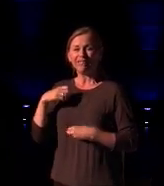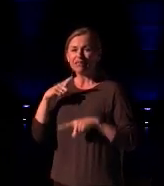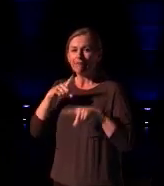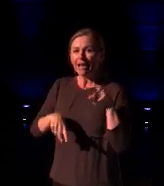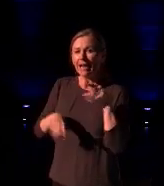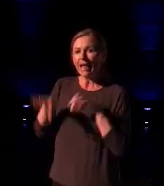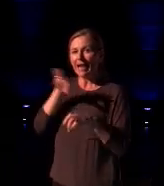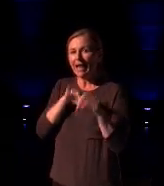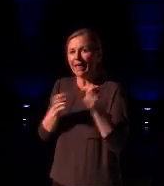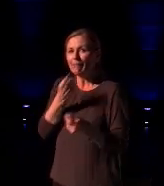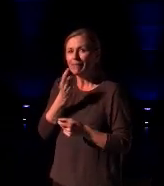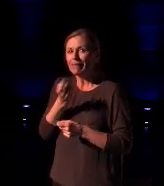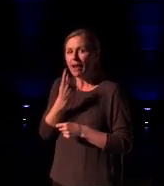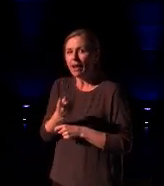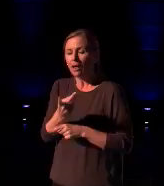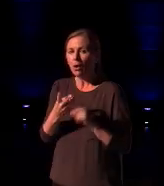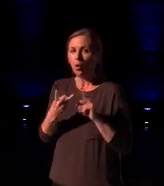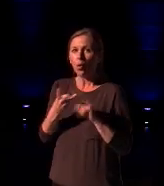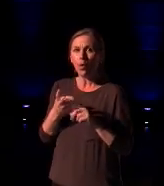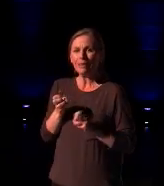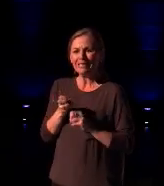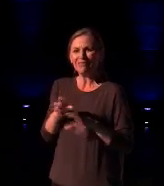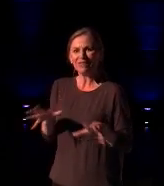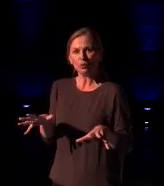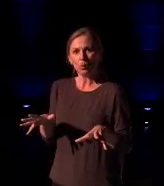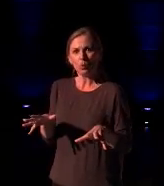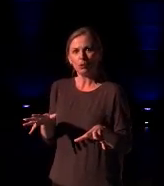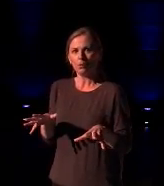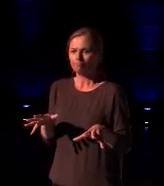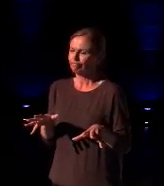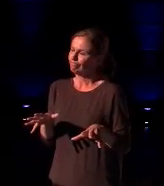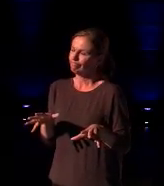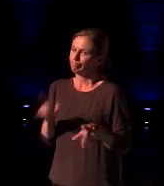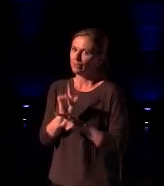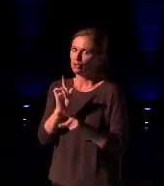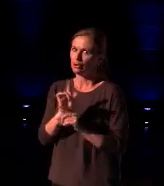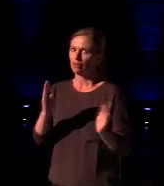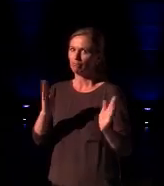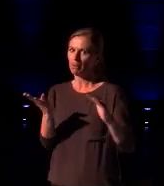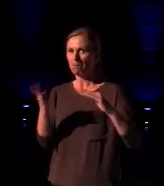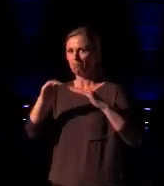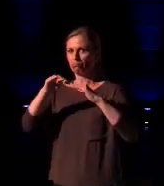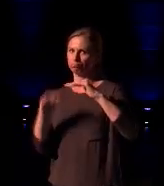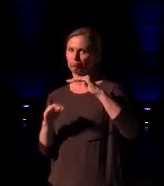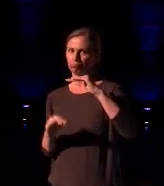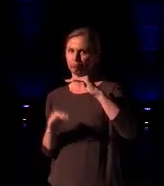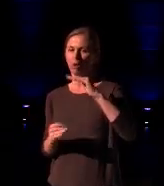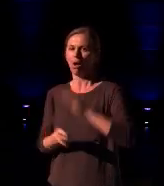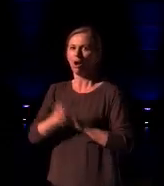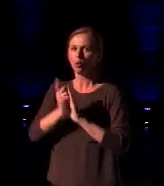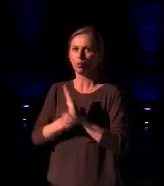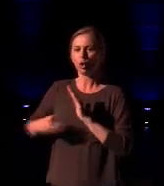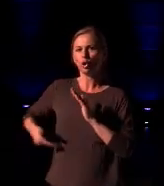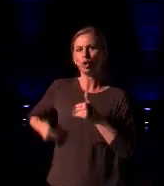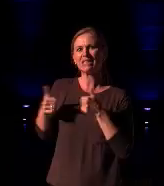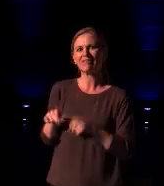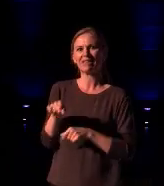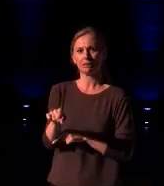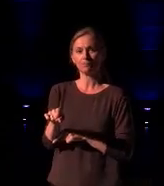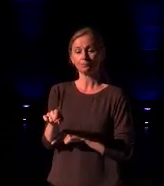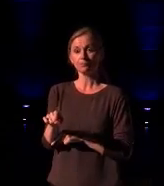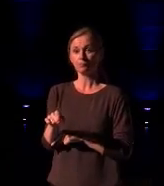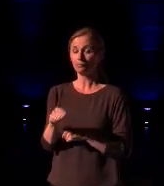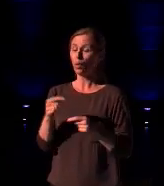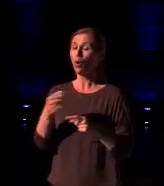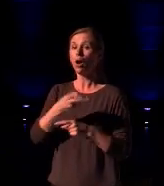feil legemiddel, en infeksjon, raskt kan vippe vedkommende over i en akutt nyresvikt. Og sånn det